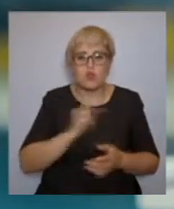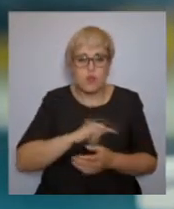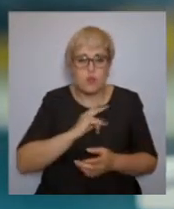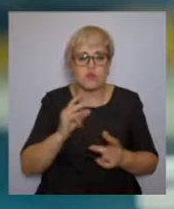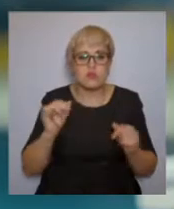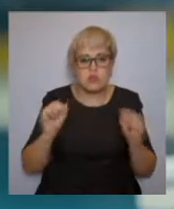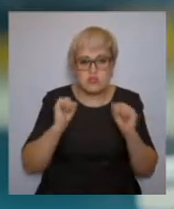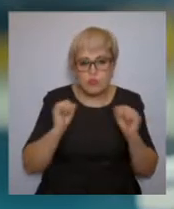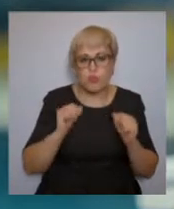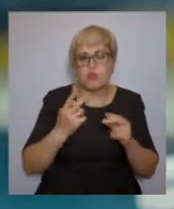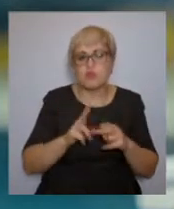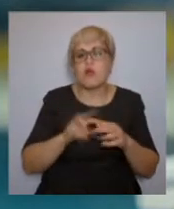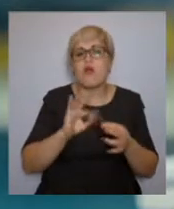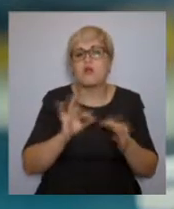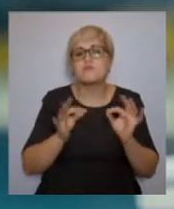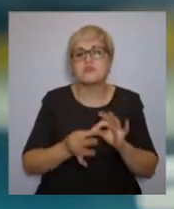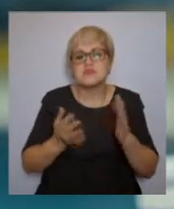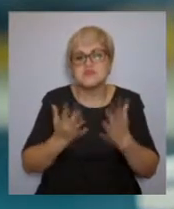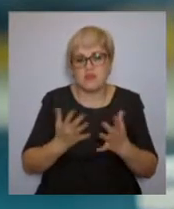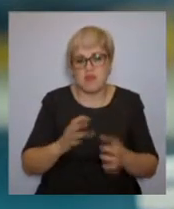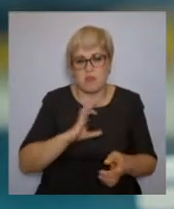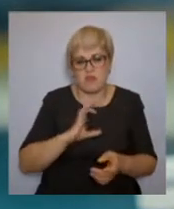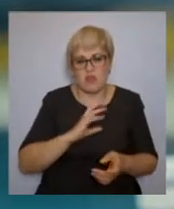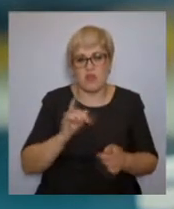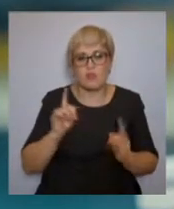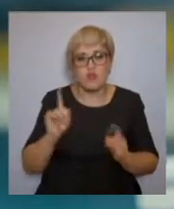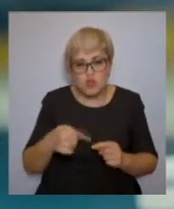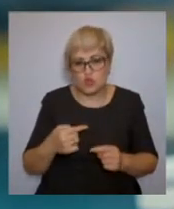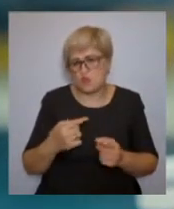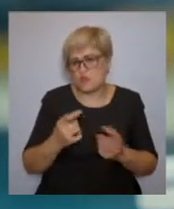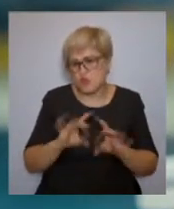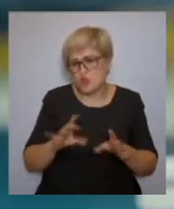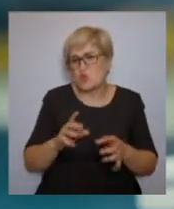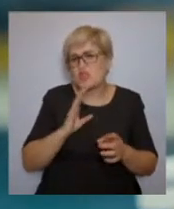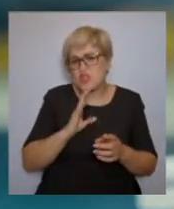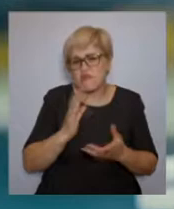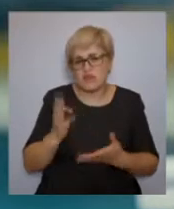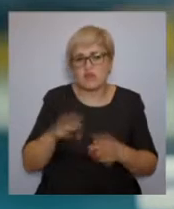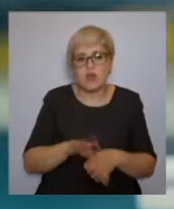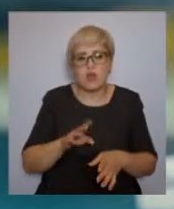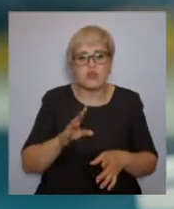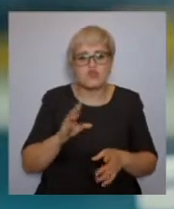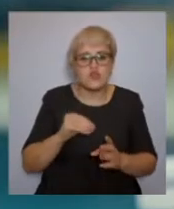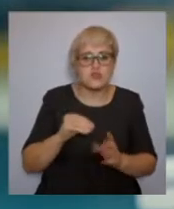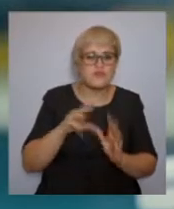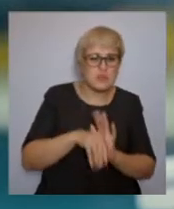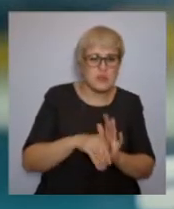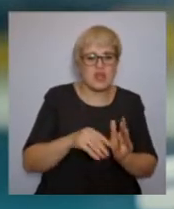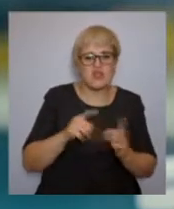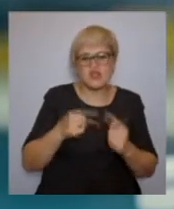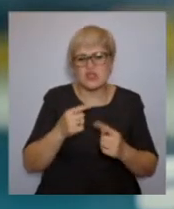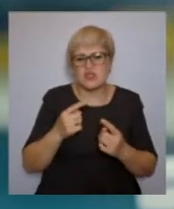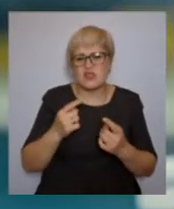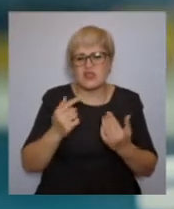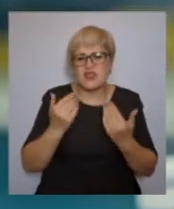но потом не значит опять же любого и вообще любого человека который работу спорт олимпийской медали то причем